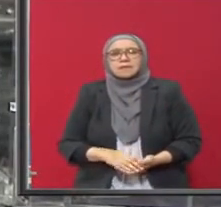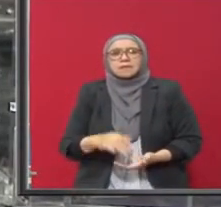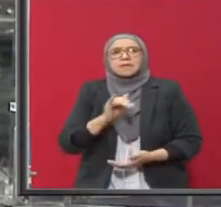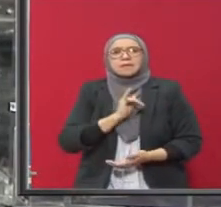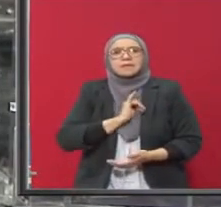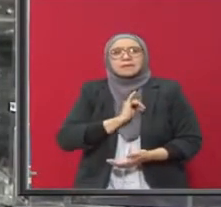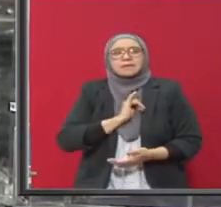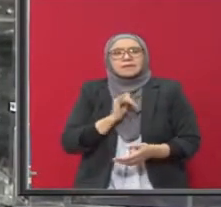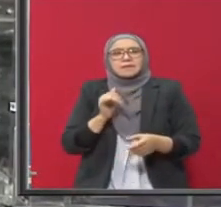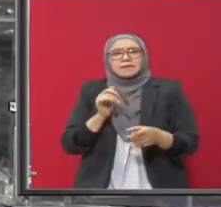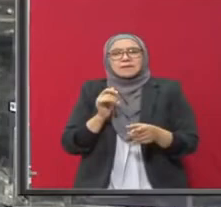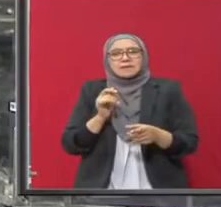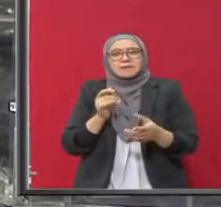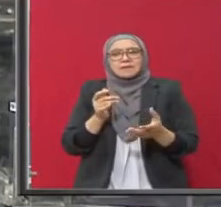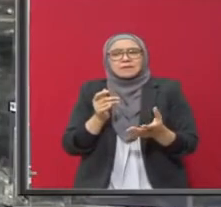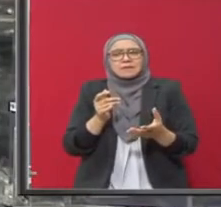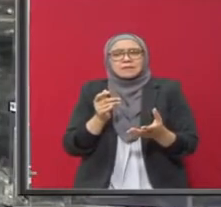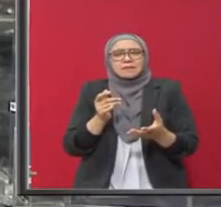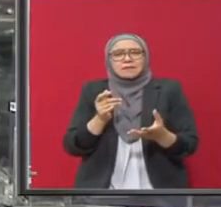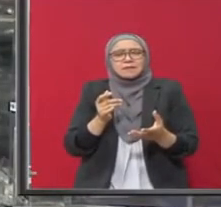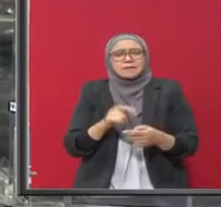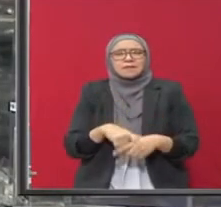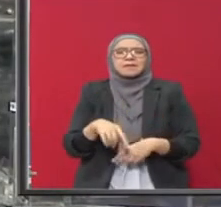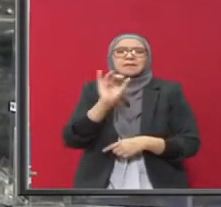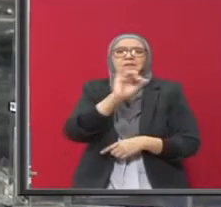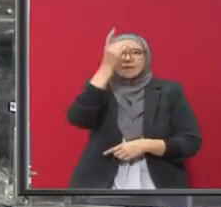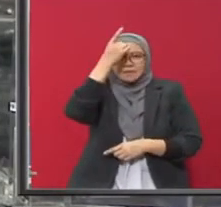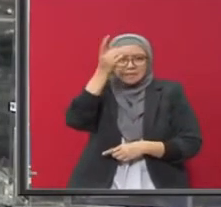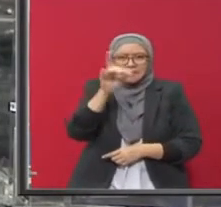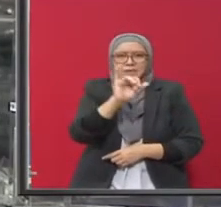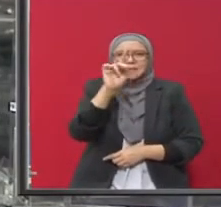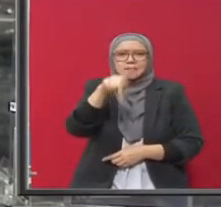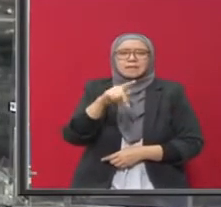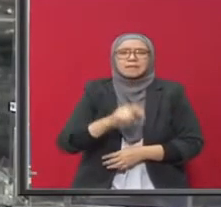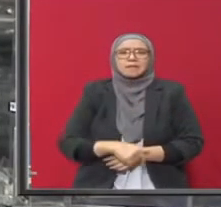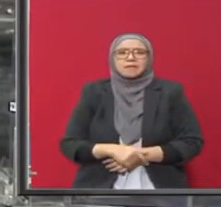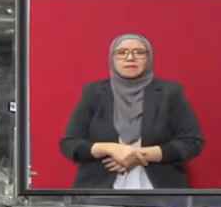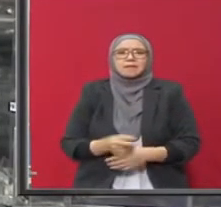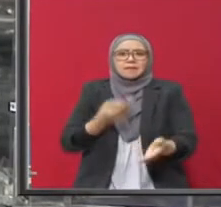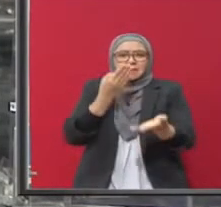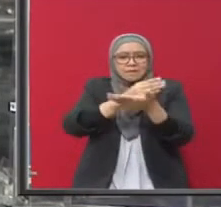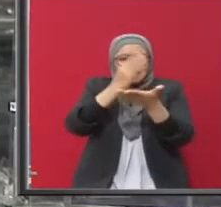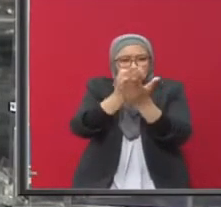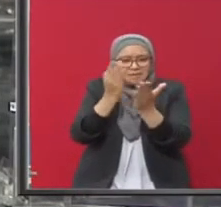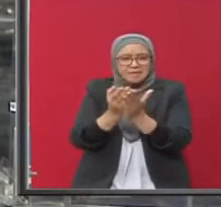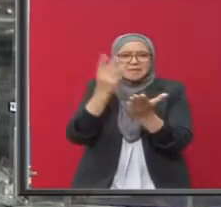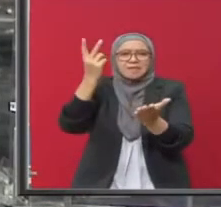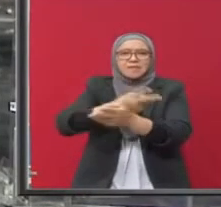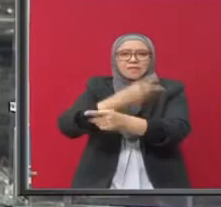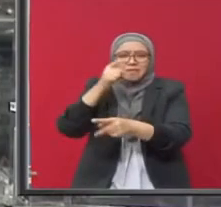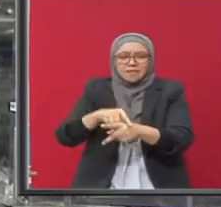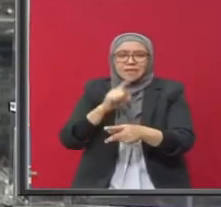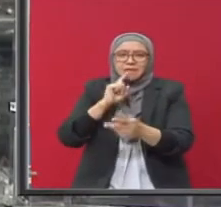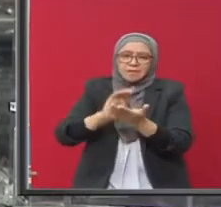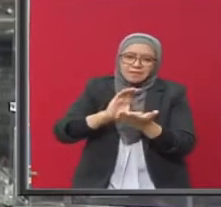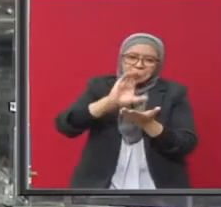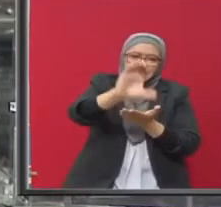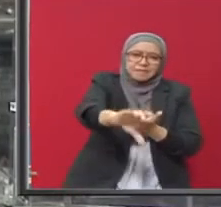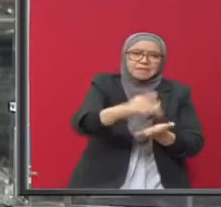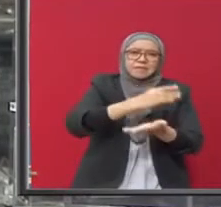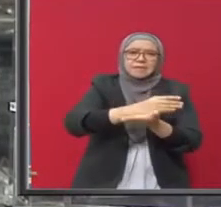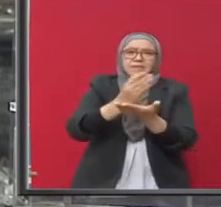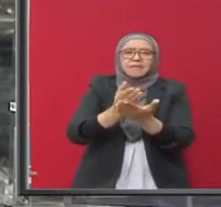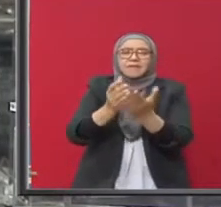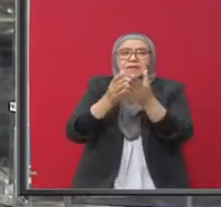saya juga ingin Datuk Yang Dipertua, Belanjawan kali ini sekali lagi memperuntukkan bajet yang besar bagi